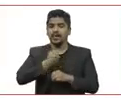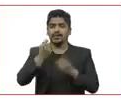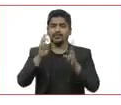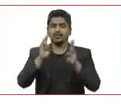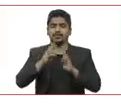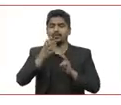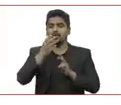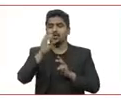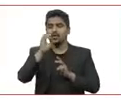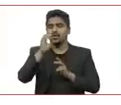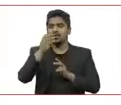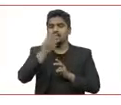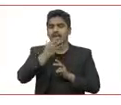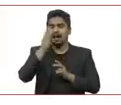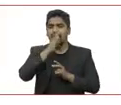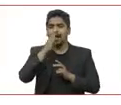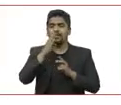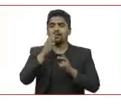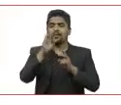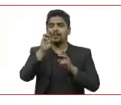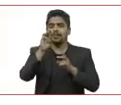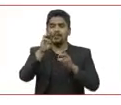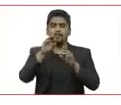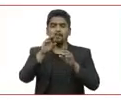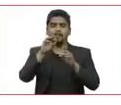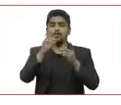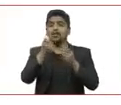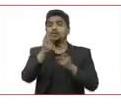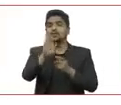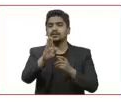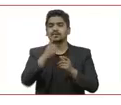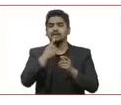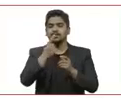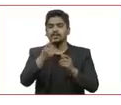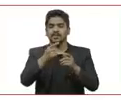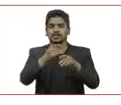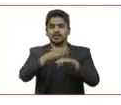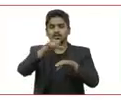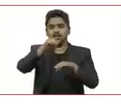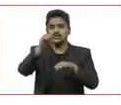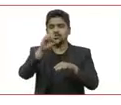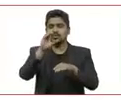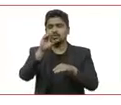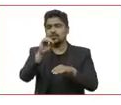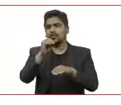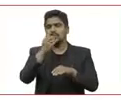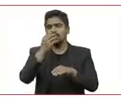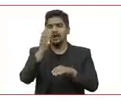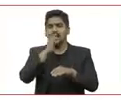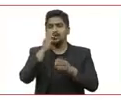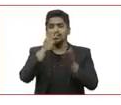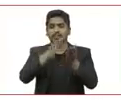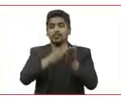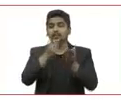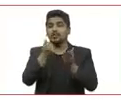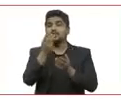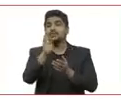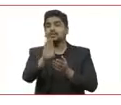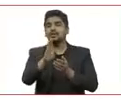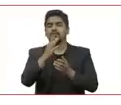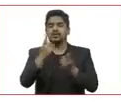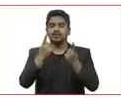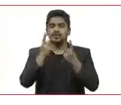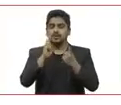शरीरमा अक्सिजनको मात्रा कस्तो छ भनेर पल्स अक्सिमिटरबाट प्रयोग गरेर रगतमा अक्सिजनको मात्रा हेरेर त्यो अनुसार स्वास्थ्य